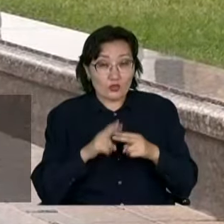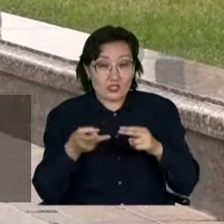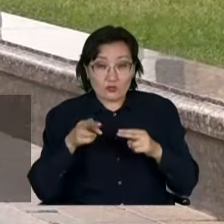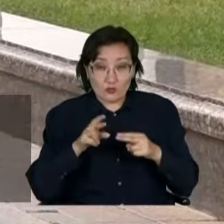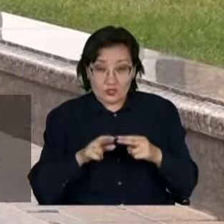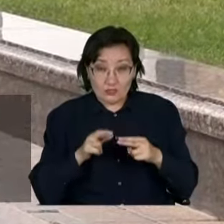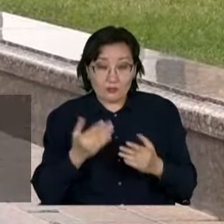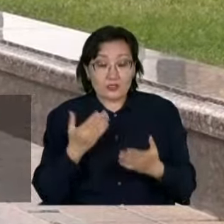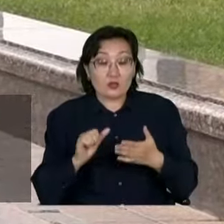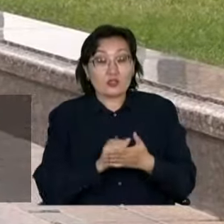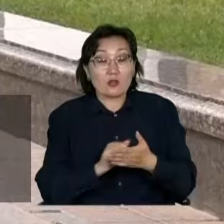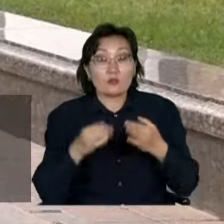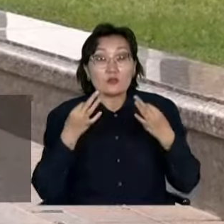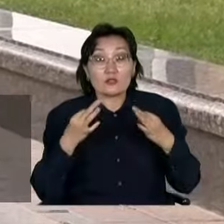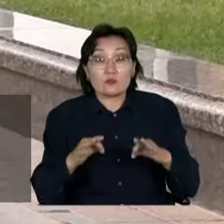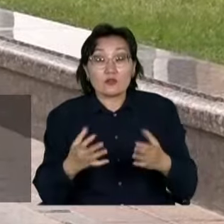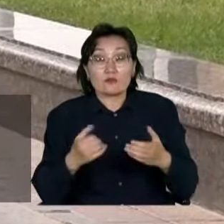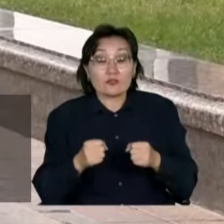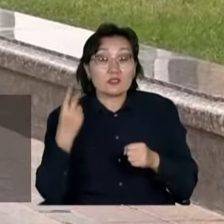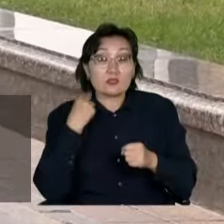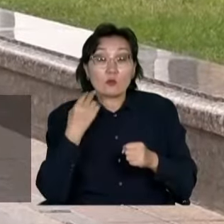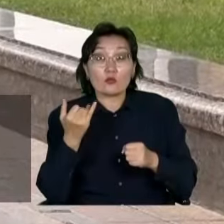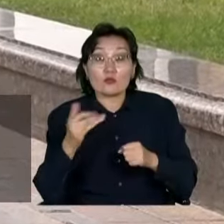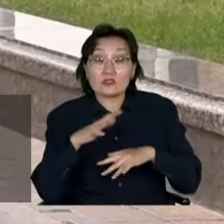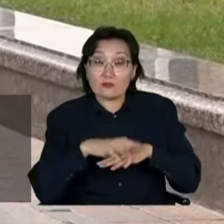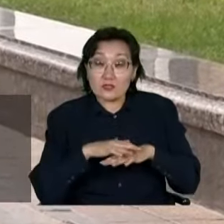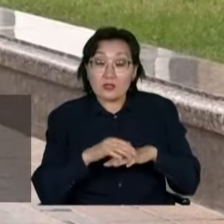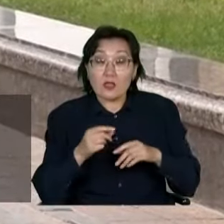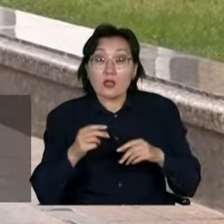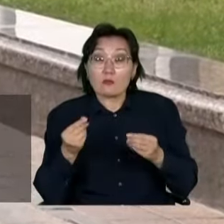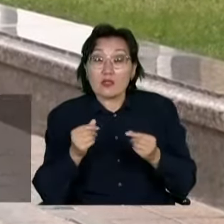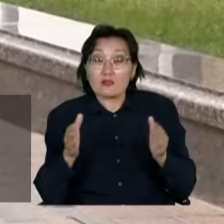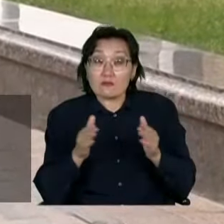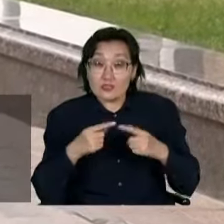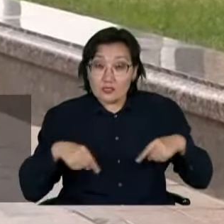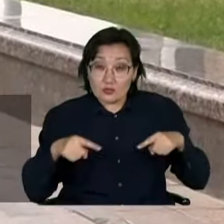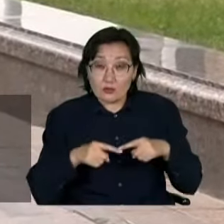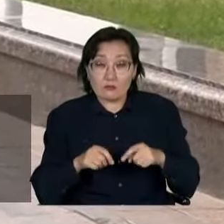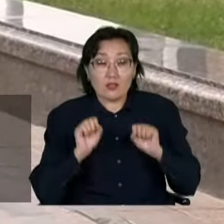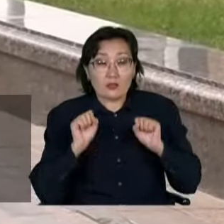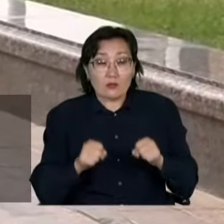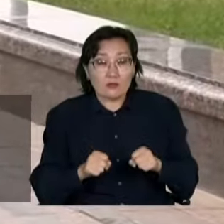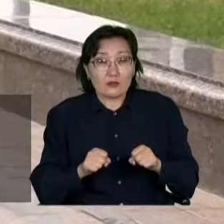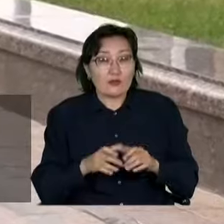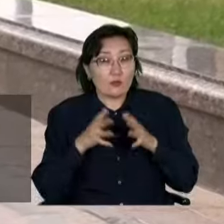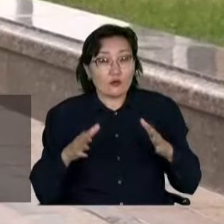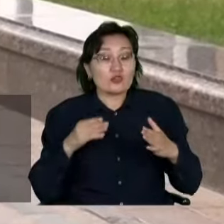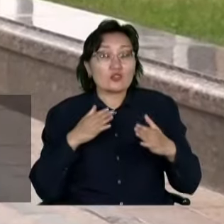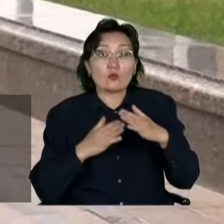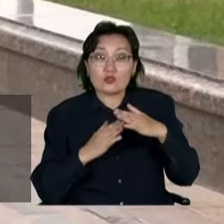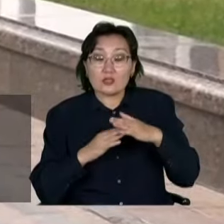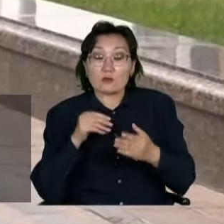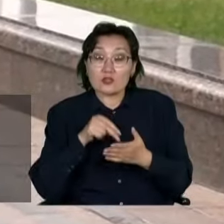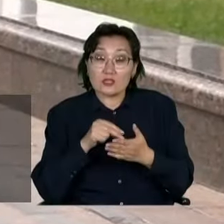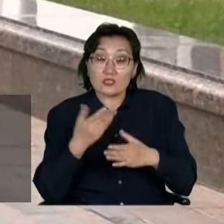июля. Если документ одобрят, то взять в долг у банков и микрофинансовых организаций можно будет не больше установленной суммы. Отмечу, пока